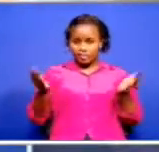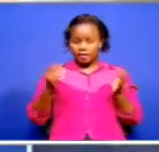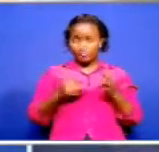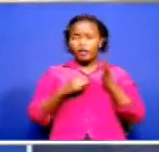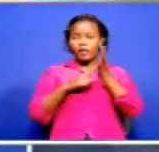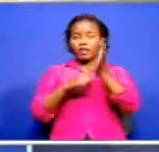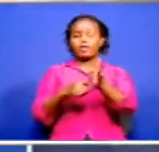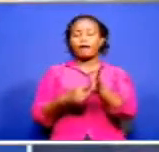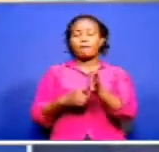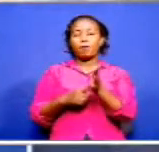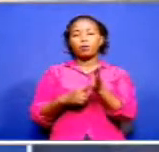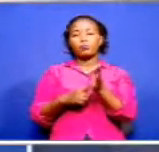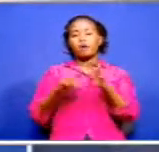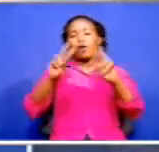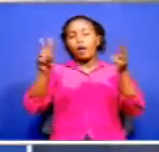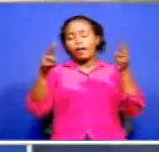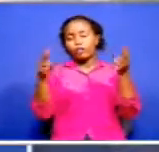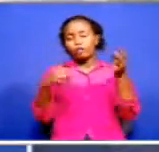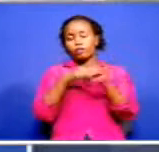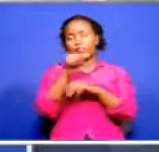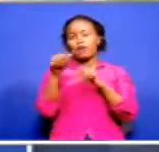mambo kuhusu